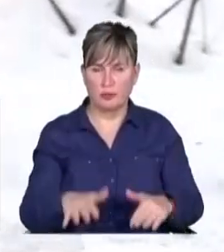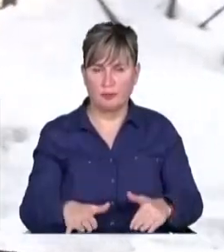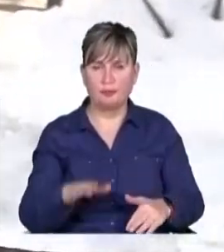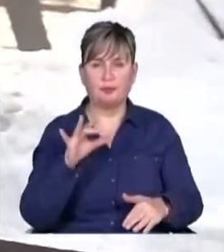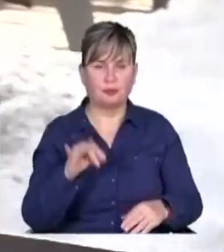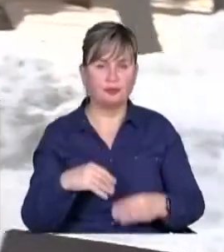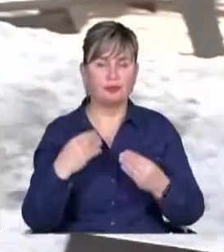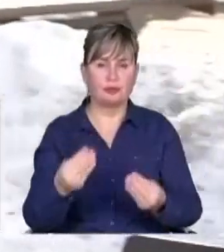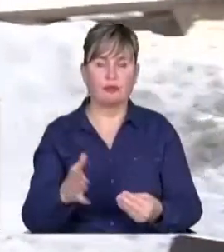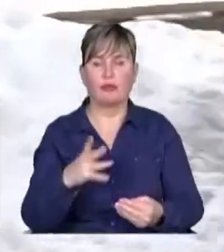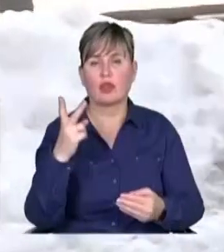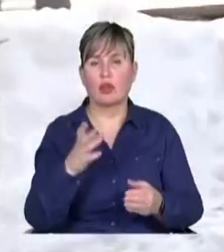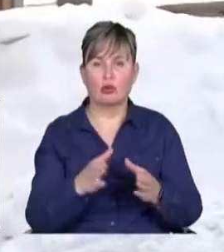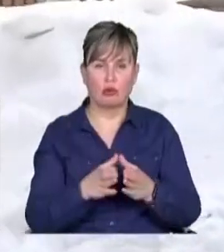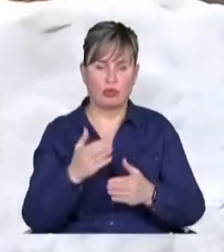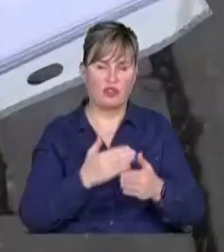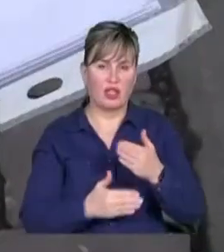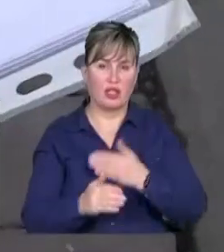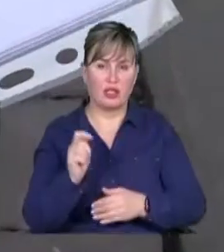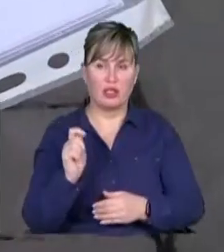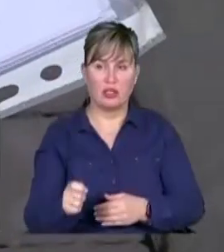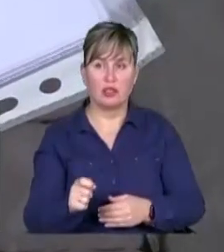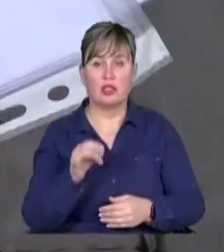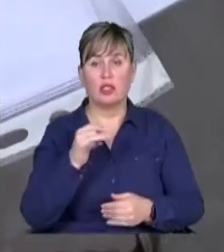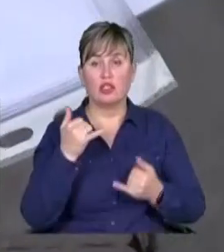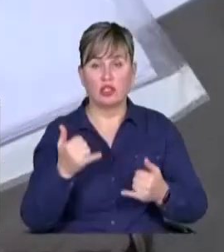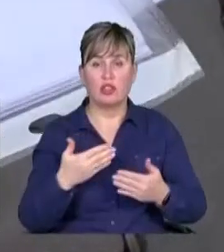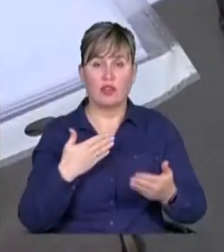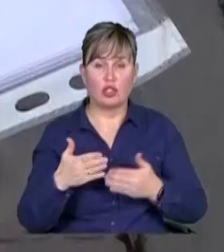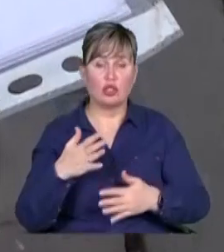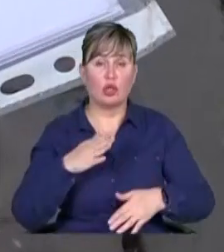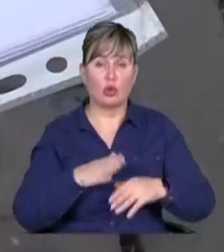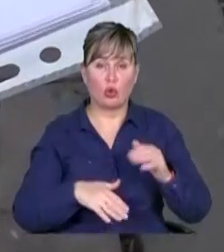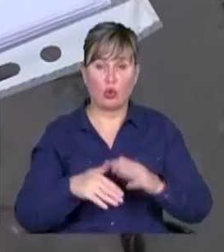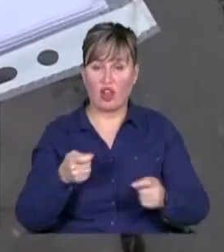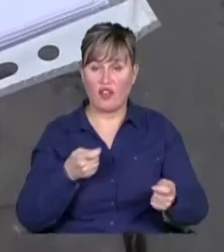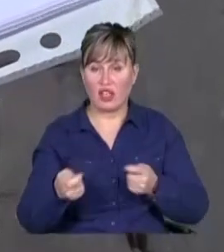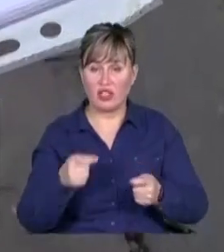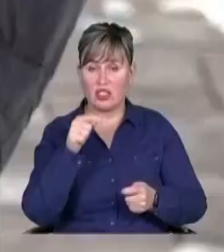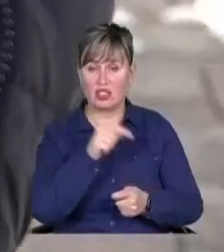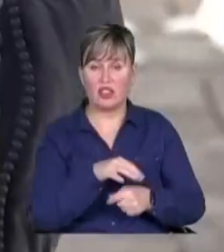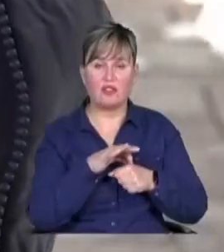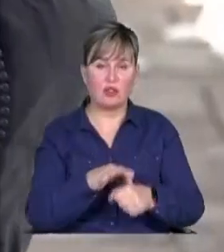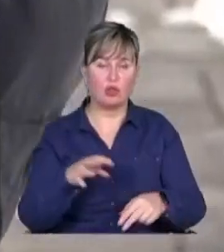ему присвоит 2-ю группу инвалидности. Отмечу, сейчас в отношении руководителя производственного объекта